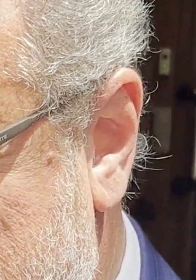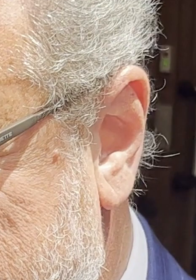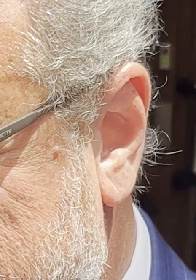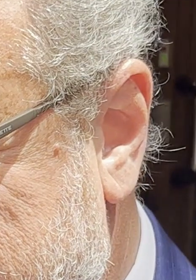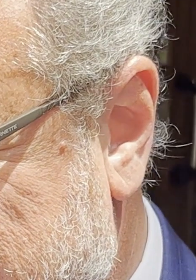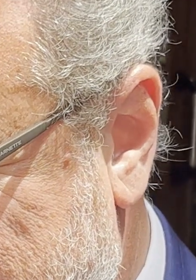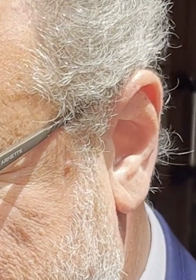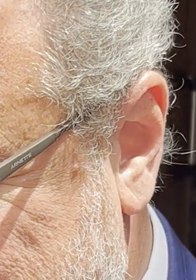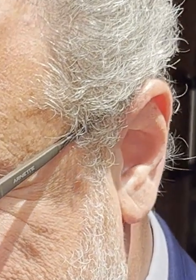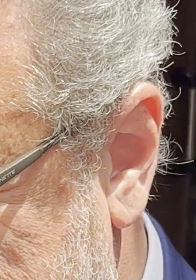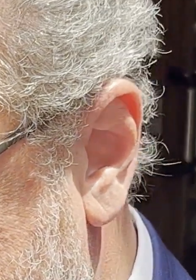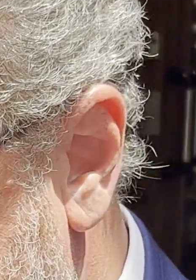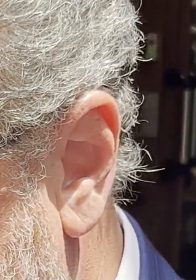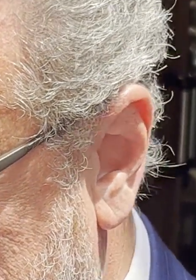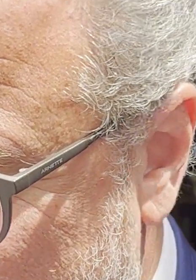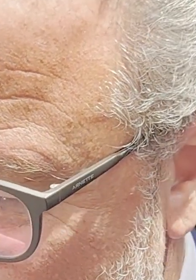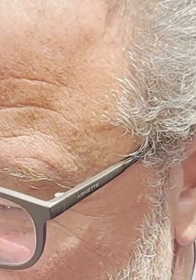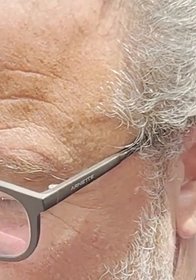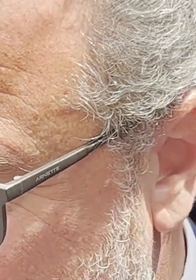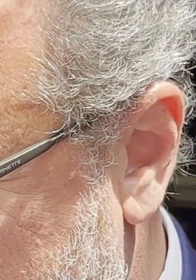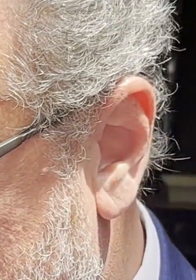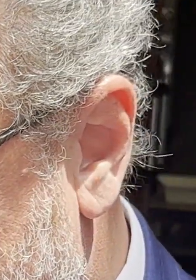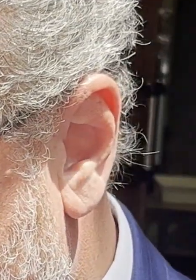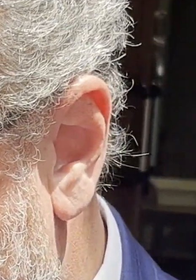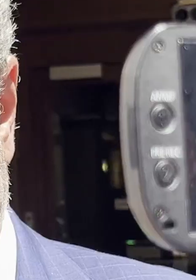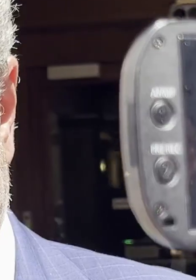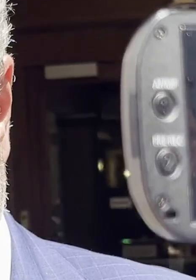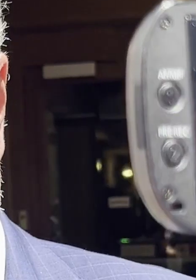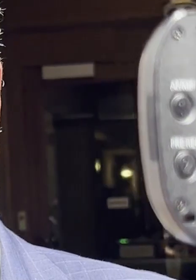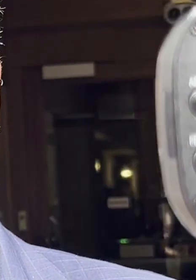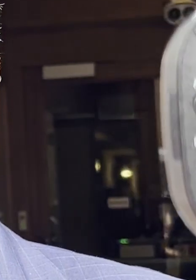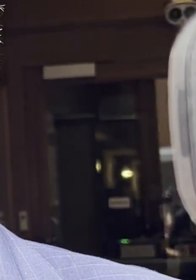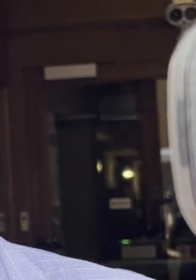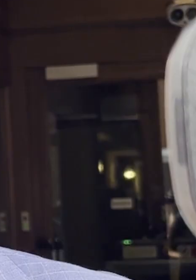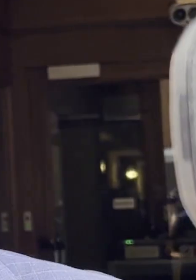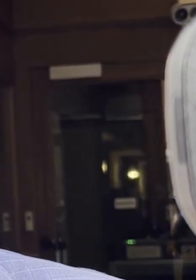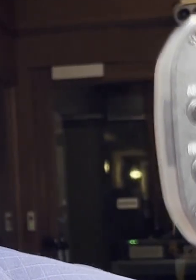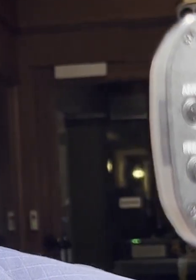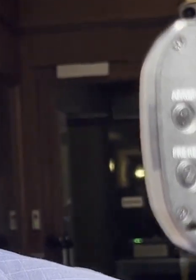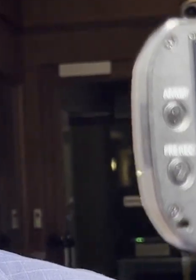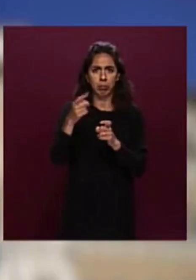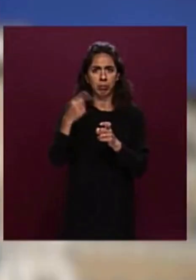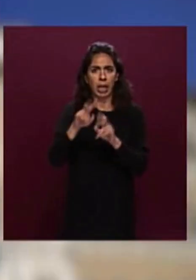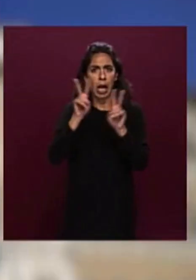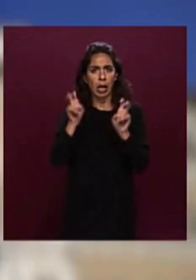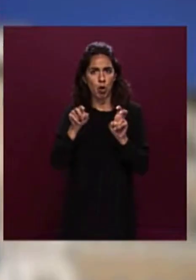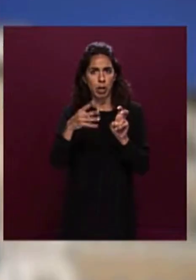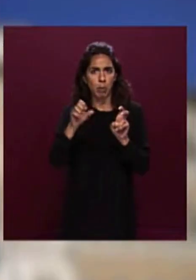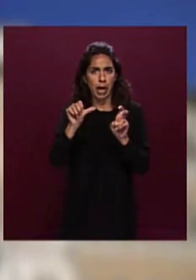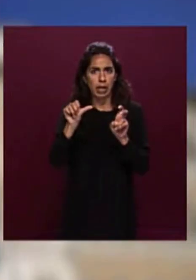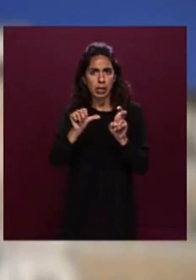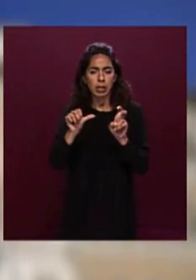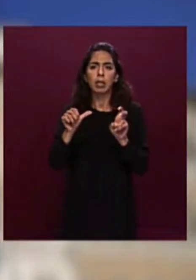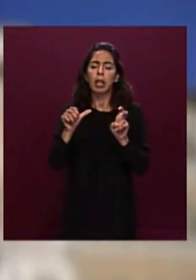risponde né a destra né a manca, né alla Commissione né al Parlamento Europeo, così come questo MES è pericoloso. Io nel merito